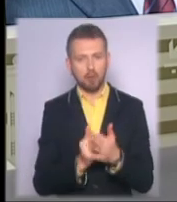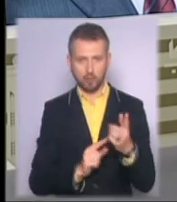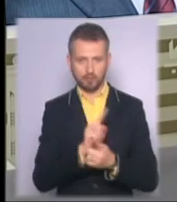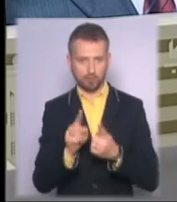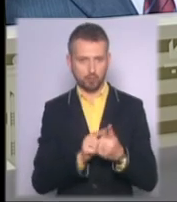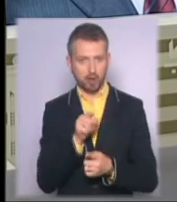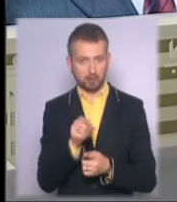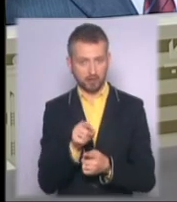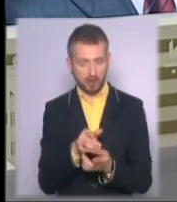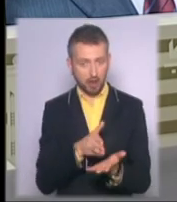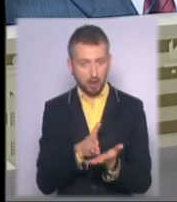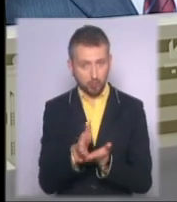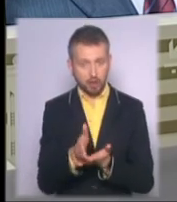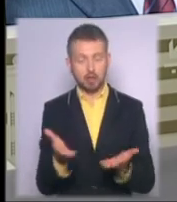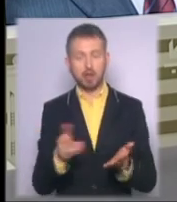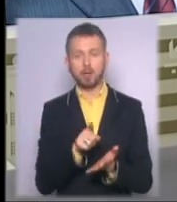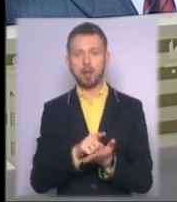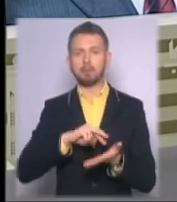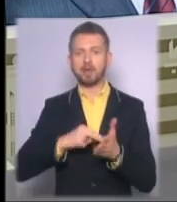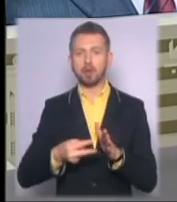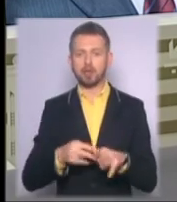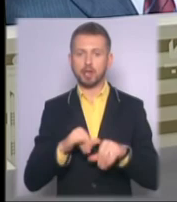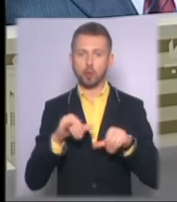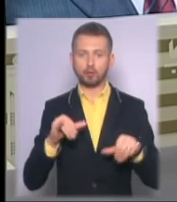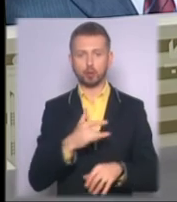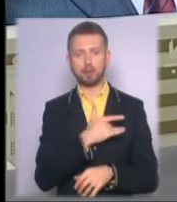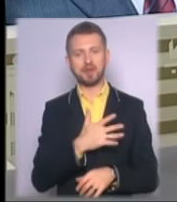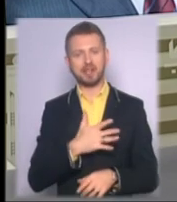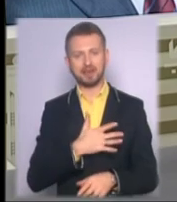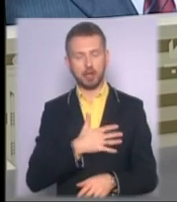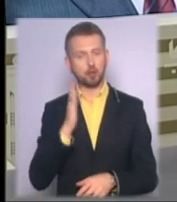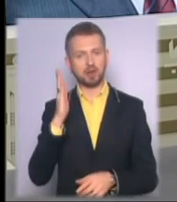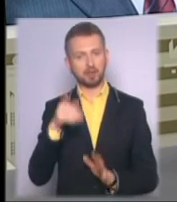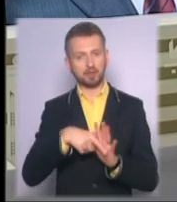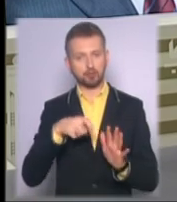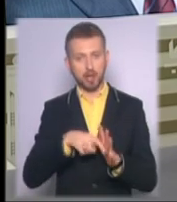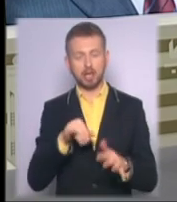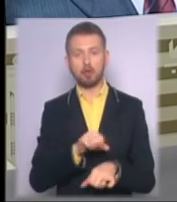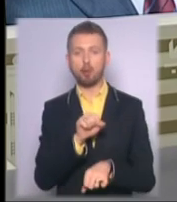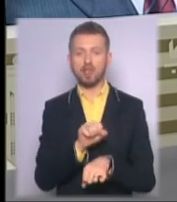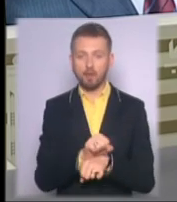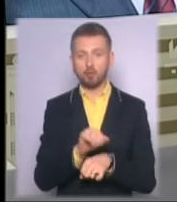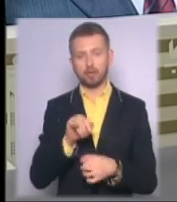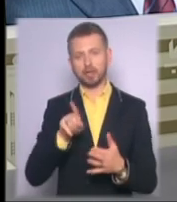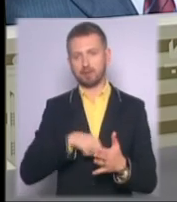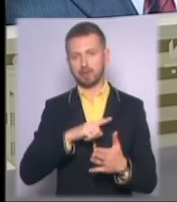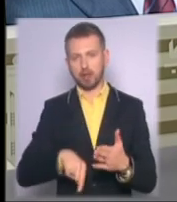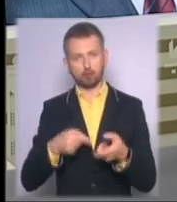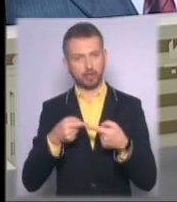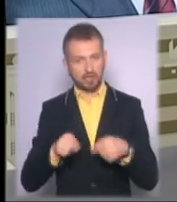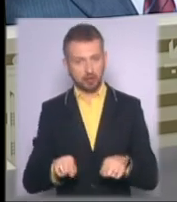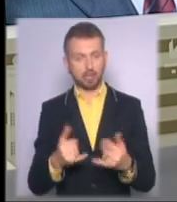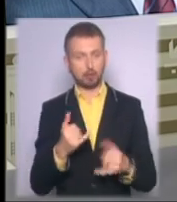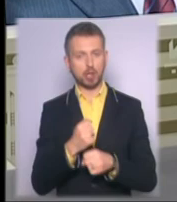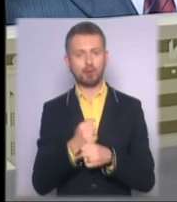яка, зокрема, має передбачати розвиток та приватизацію перспективних шахт і консервацію та ліквідацію інших. Сьогодні робоча група